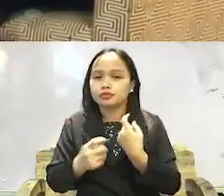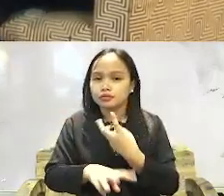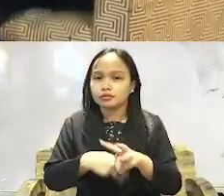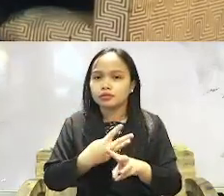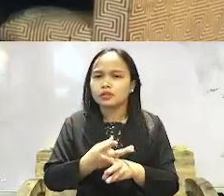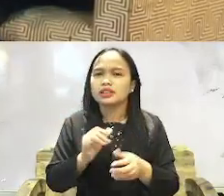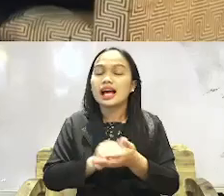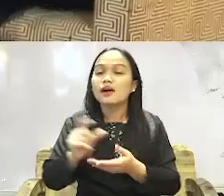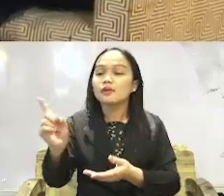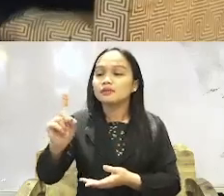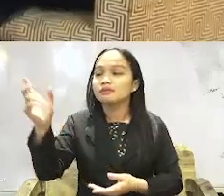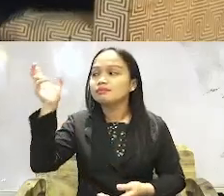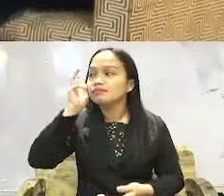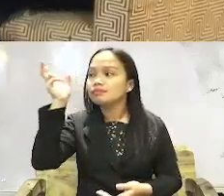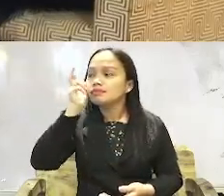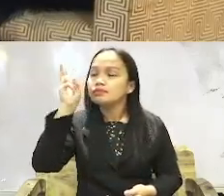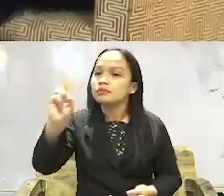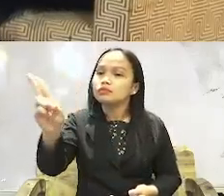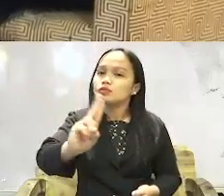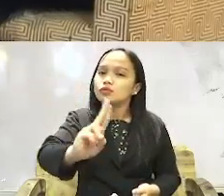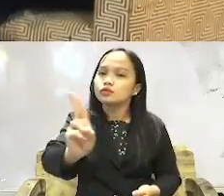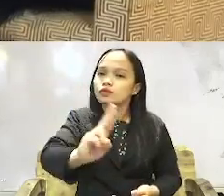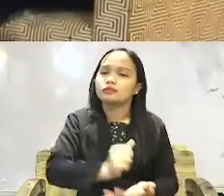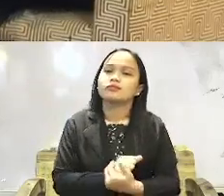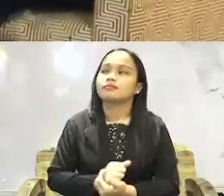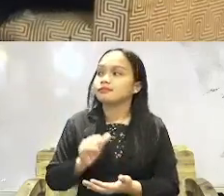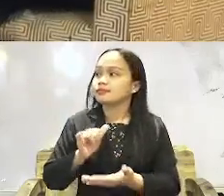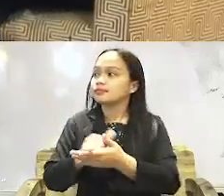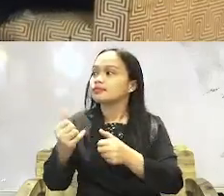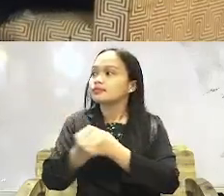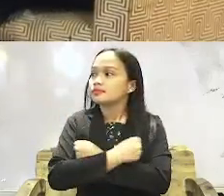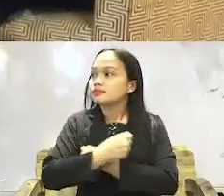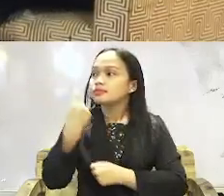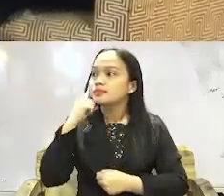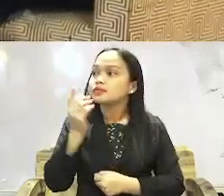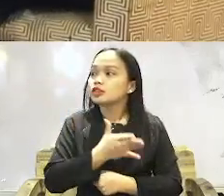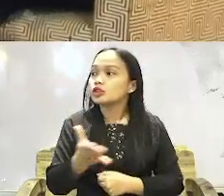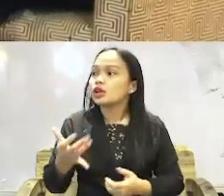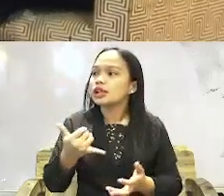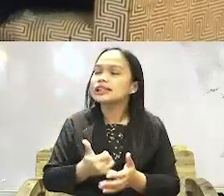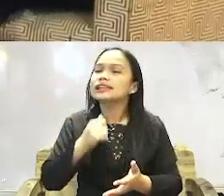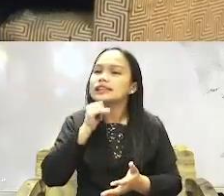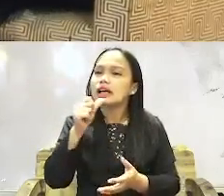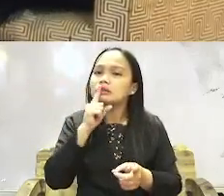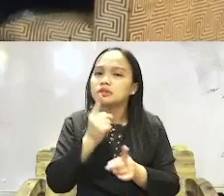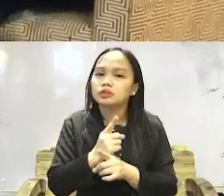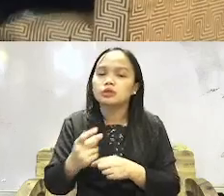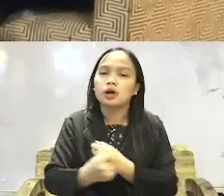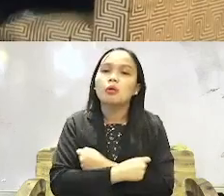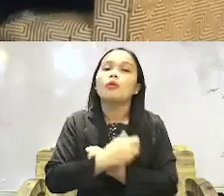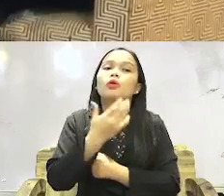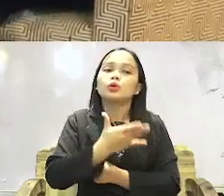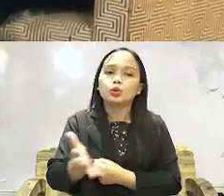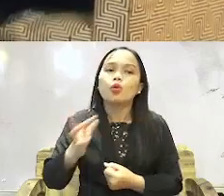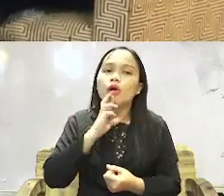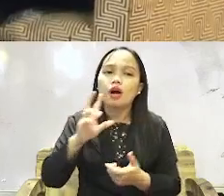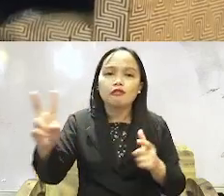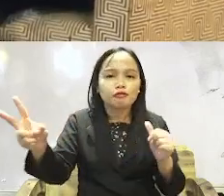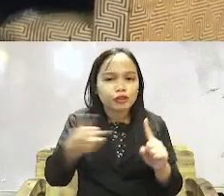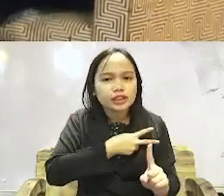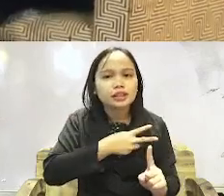ng Diablo na pagmamahal sa inyo. It's not actually love. You are a victim of